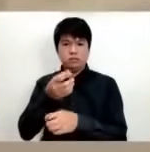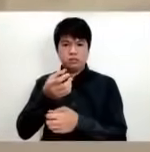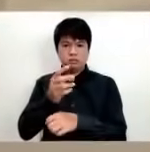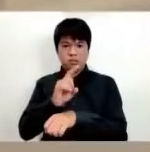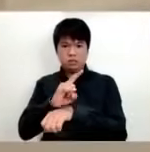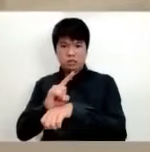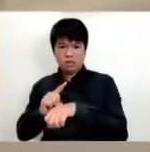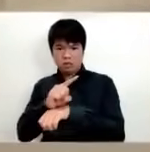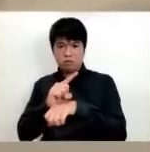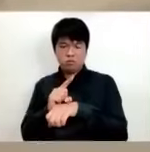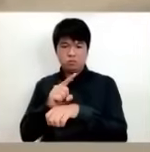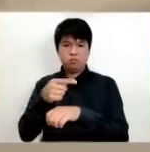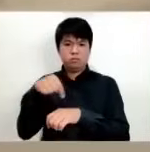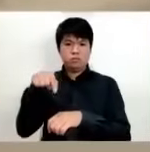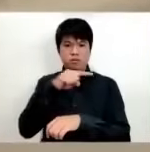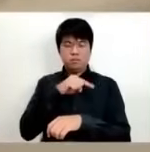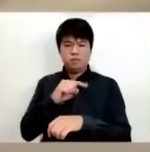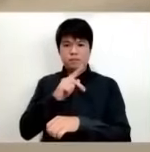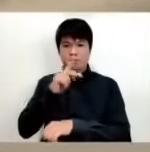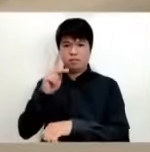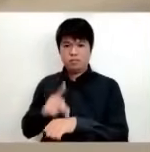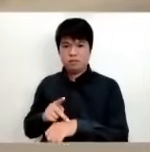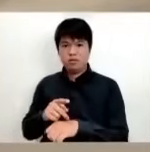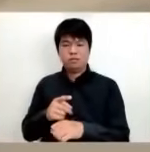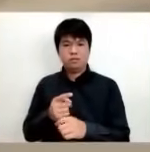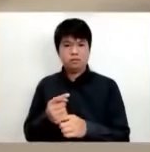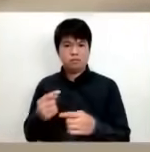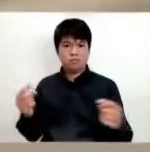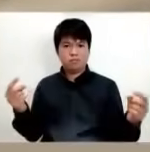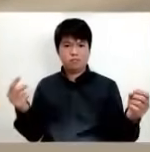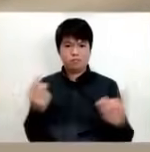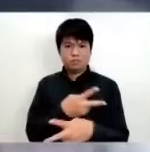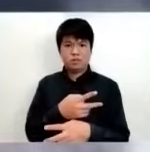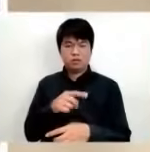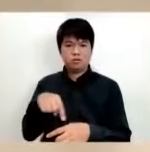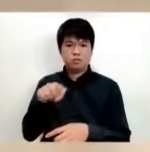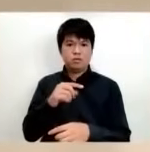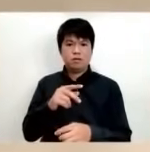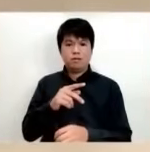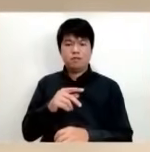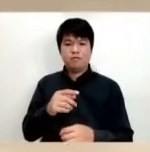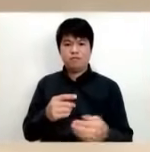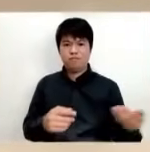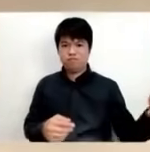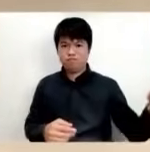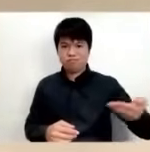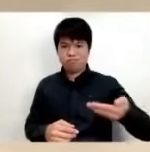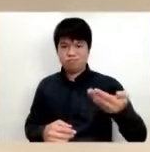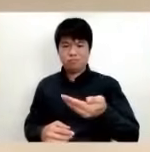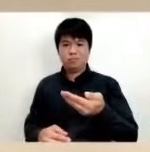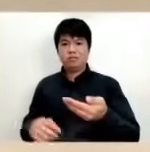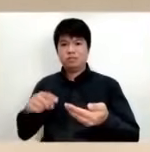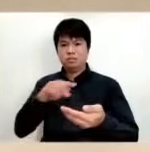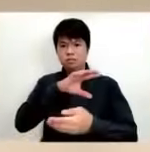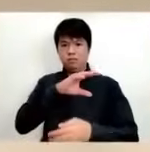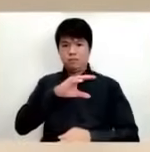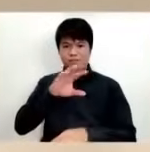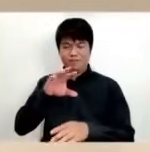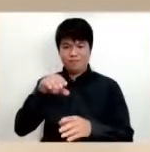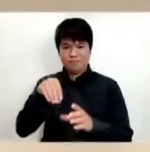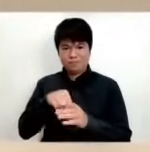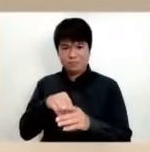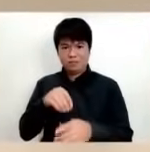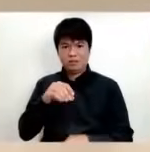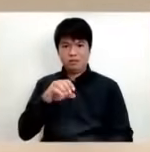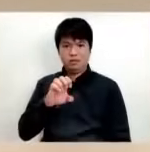mga nanghihimasok sa ating soberanya at exclusive economic zone. Dagdag pa ni Pimentel, dapat maging standard equipment